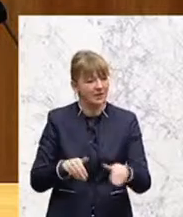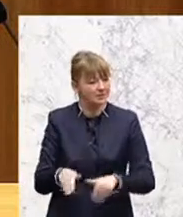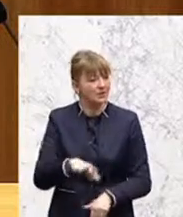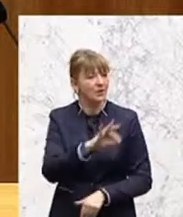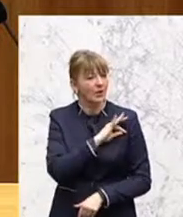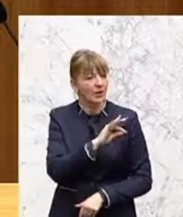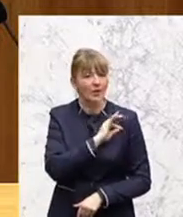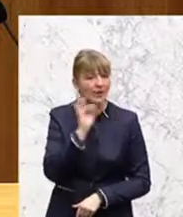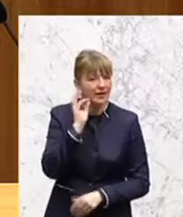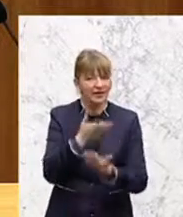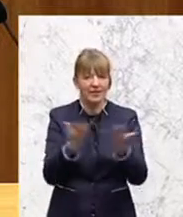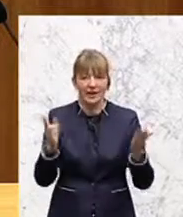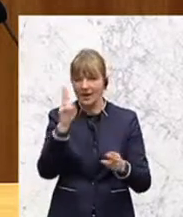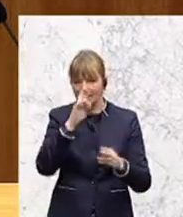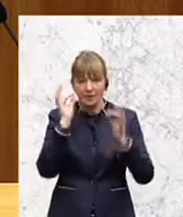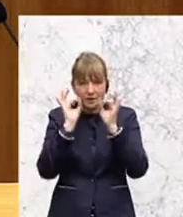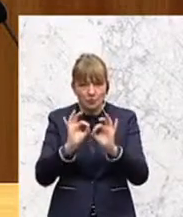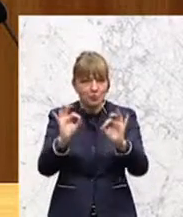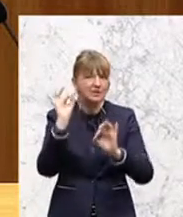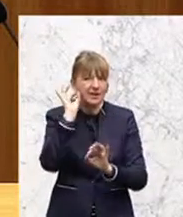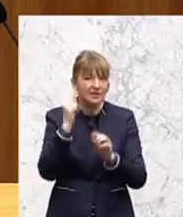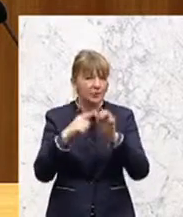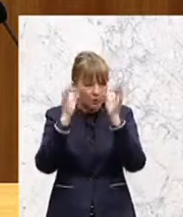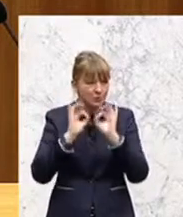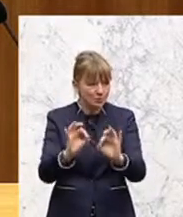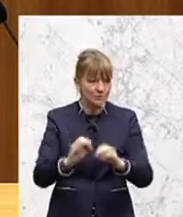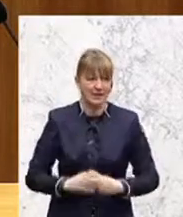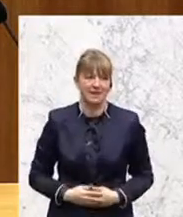geehrte Kolleginnen und Kollegen, liebe Zuseherinnen und Zuseher.